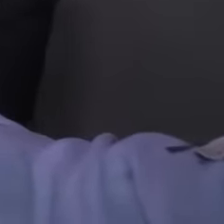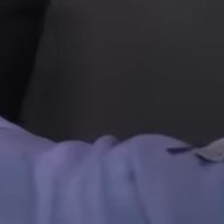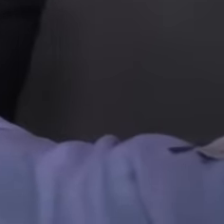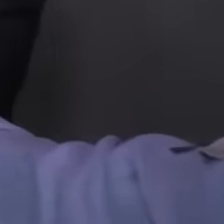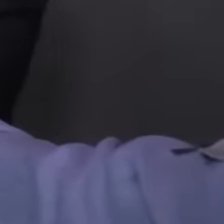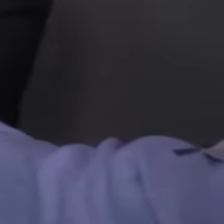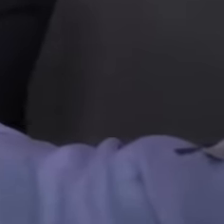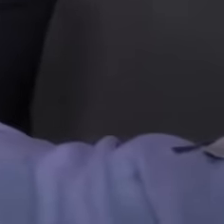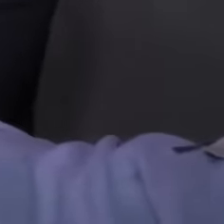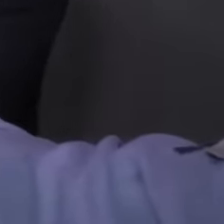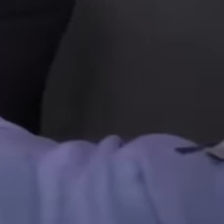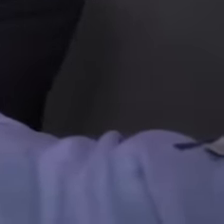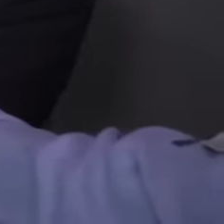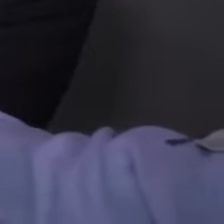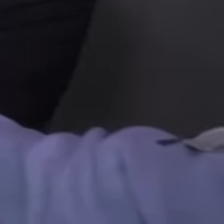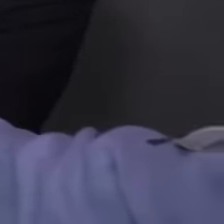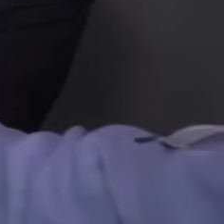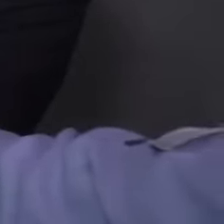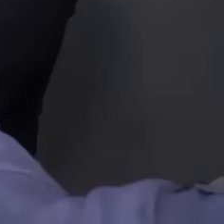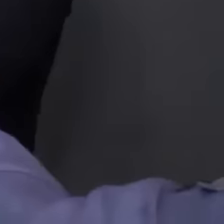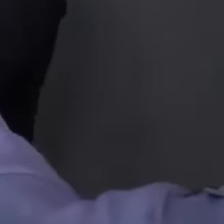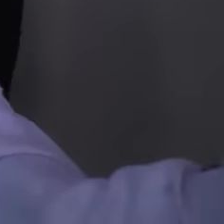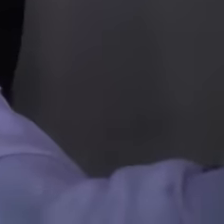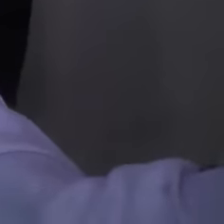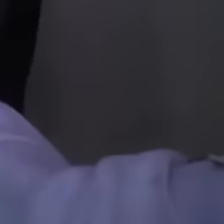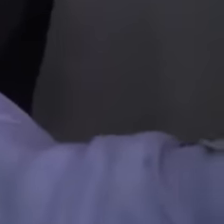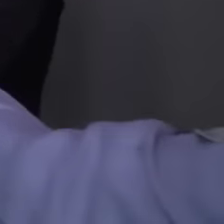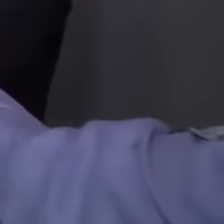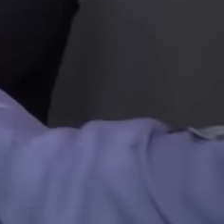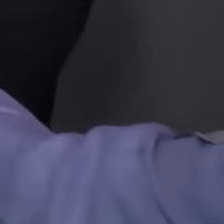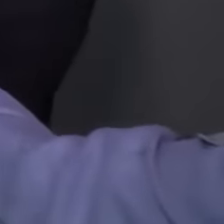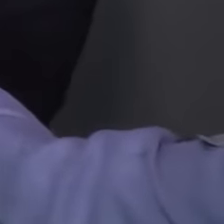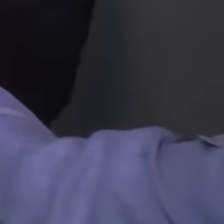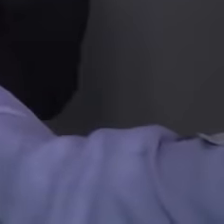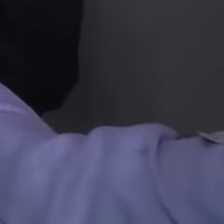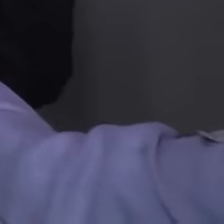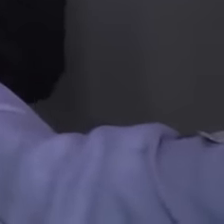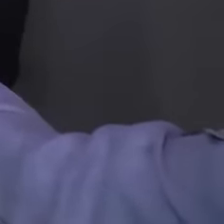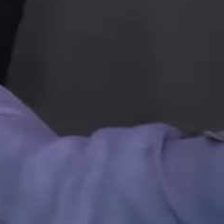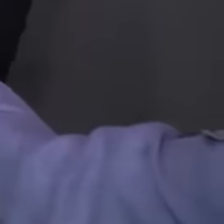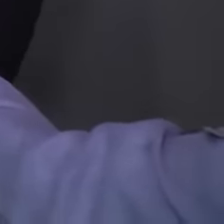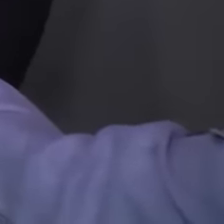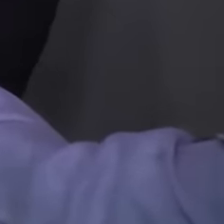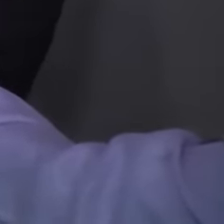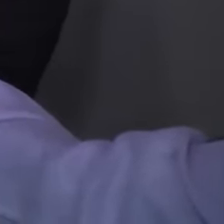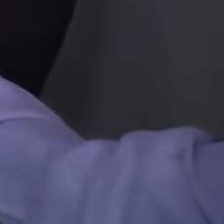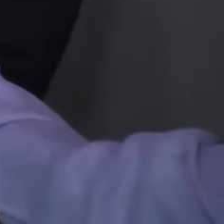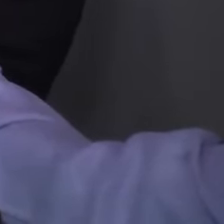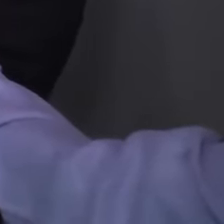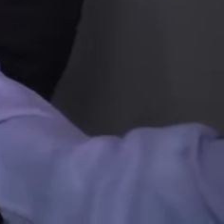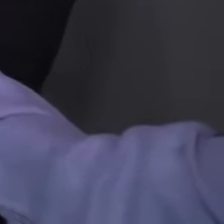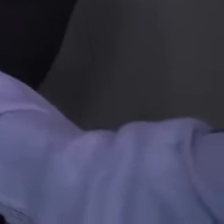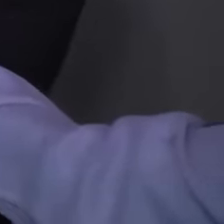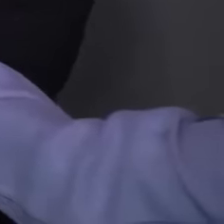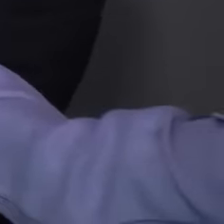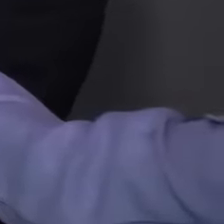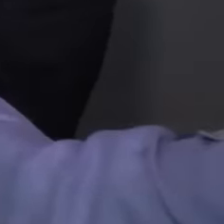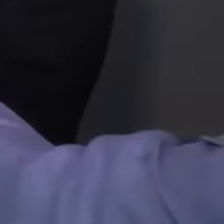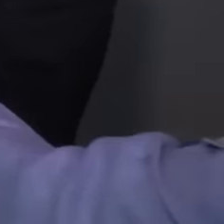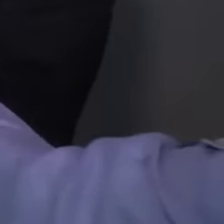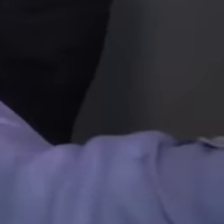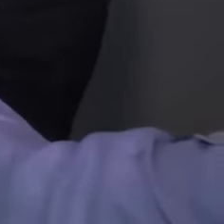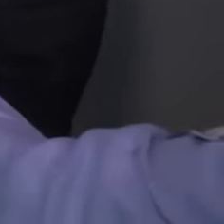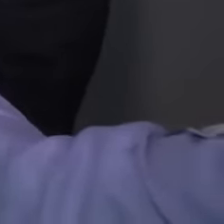naman bumbero sa City Hall. Sa position mo bang yan? Kailangan mong gumamit ng truck o sumakay sa